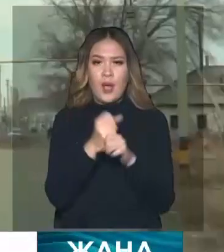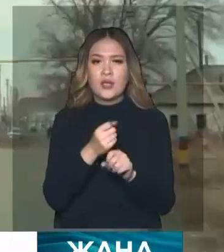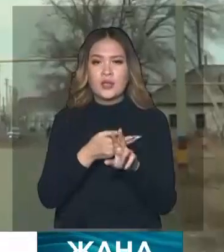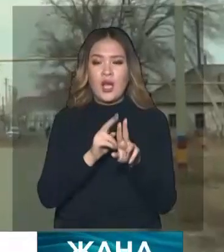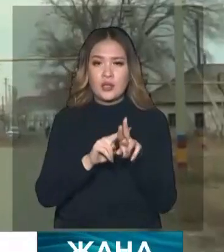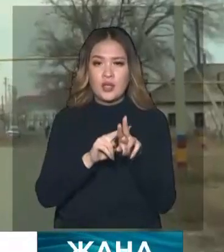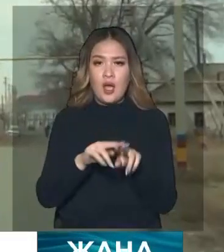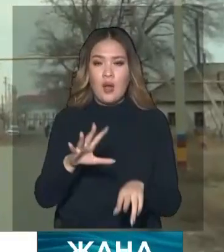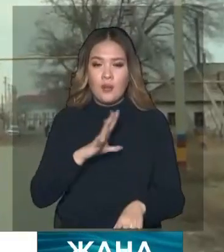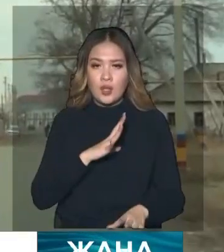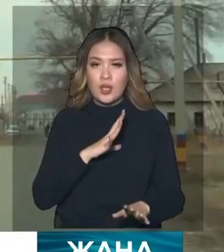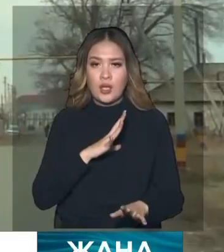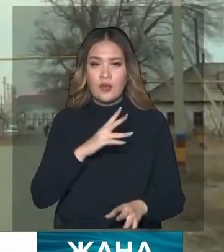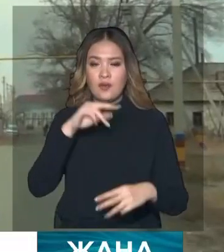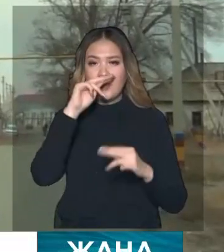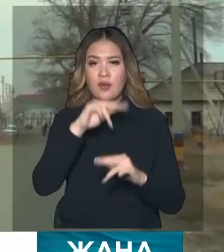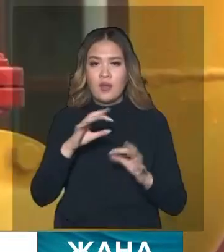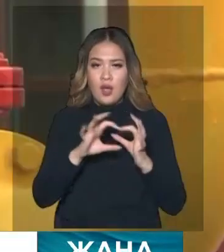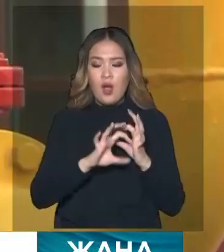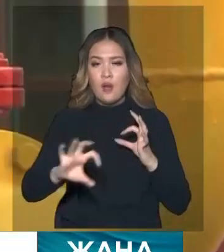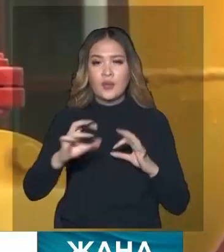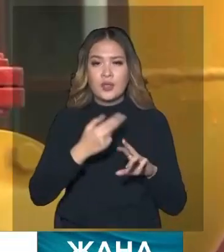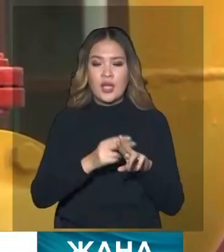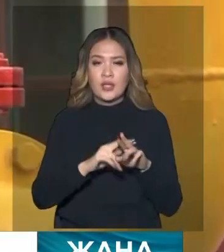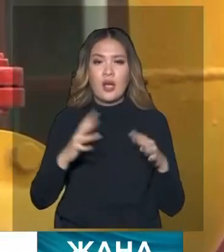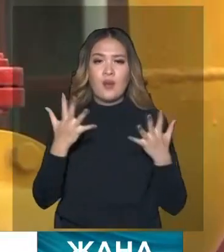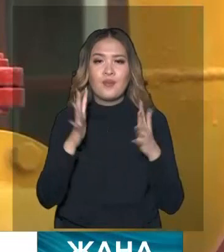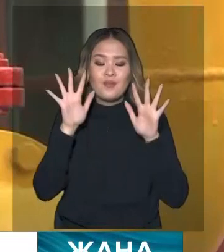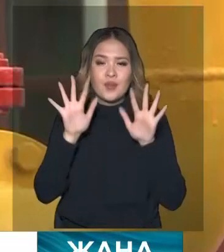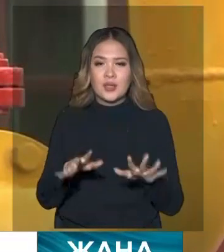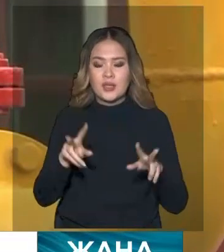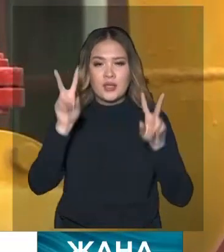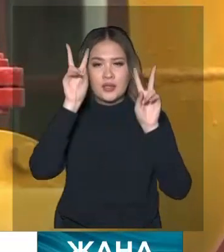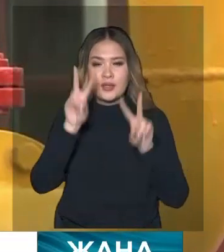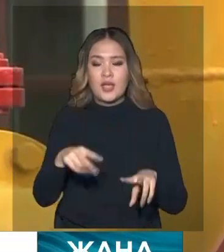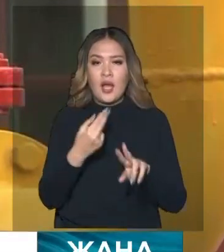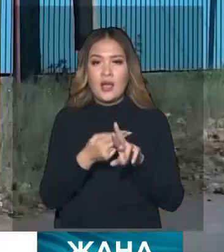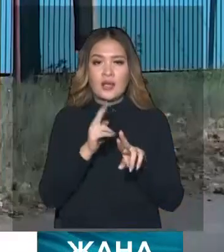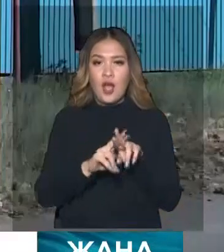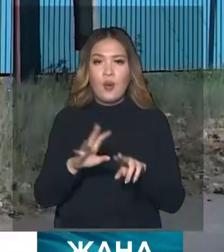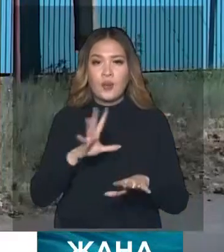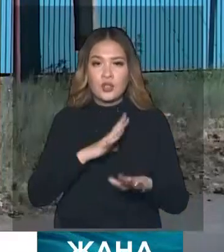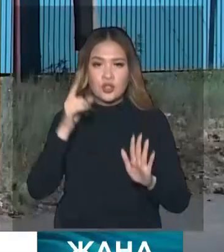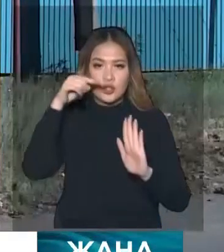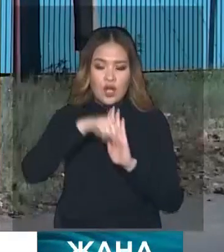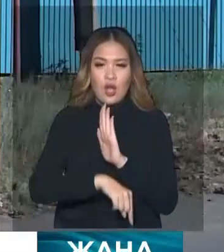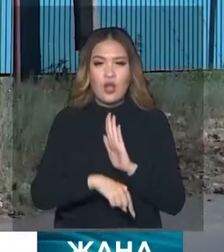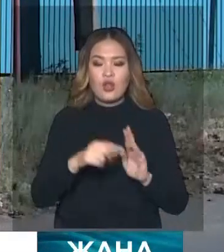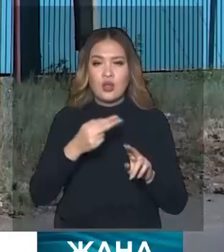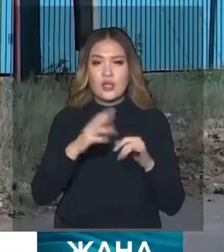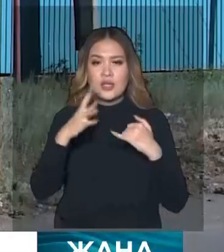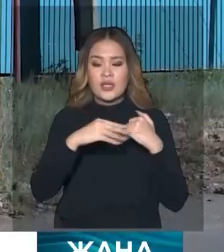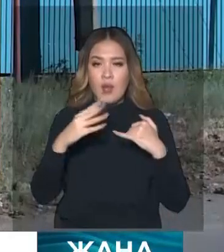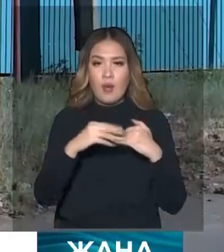магистральды құбырдан шыққан ақау себеп. Ал оның нақты қай жерден болғаны белгісіз, себебі құбыр жер астында орналасқан.